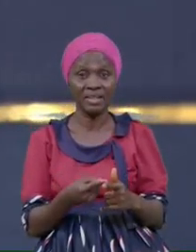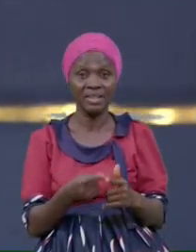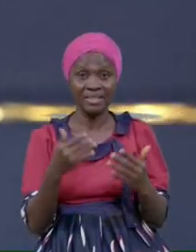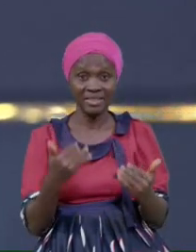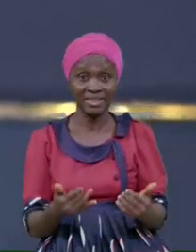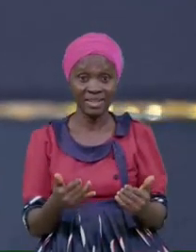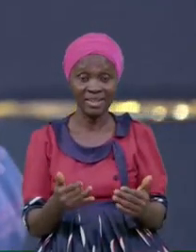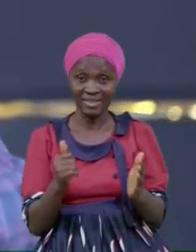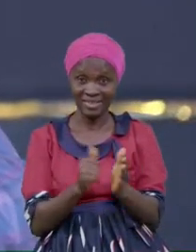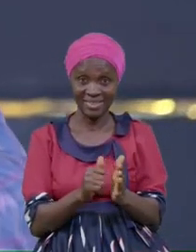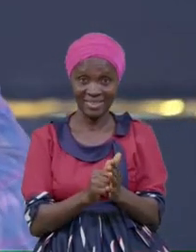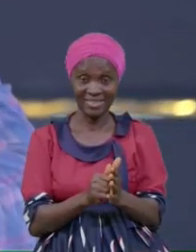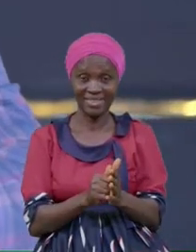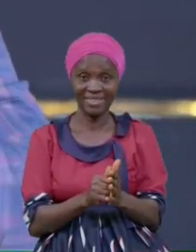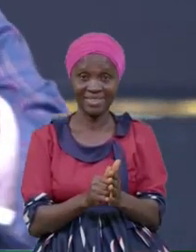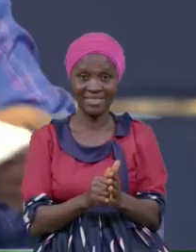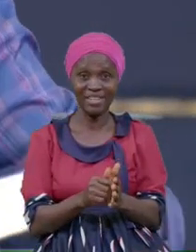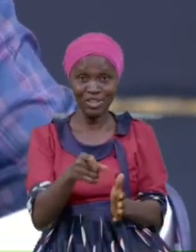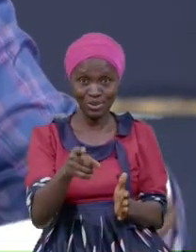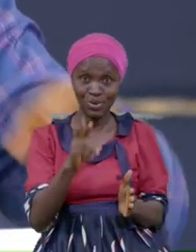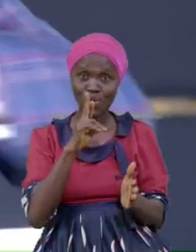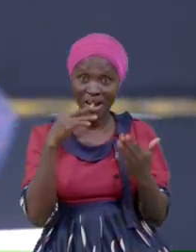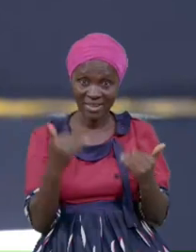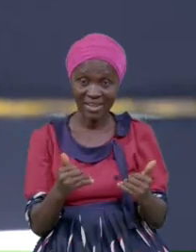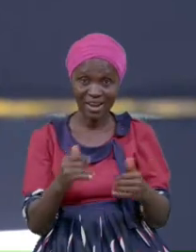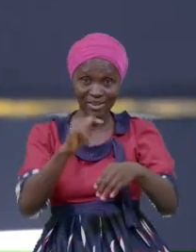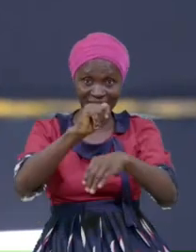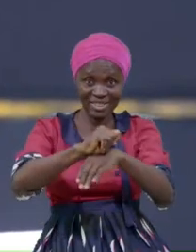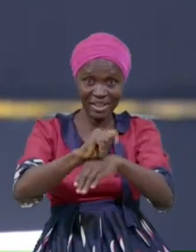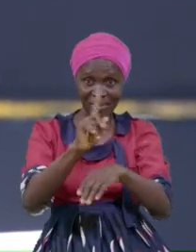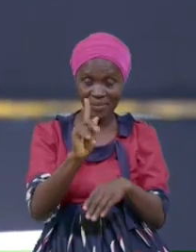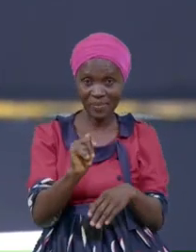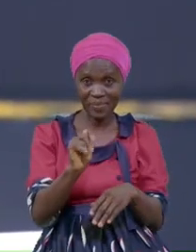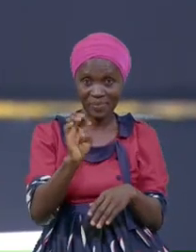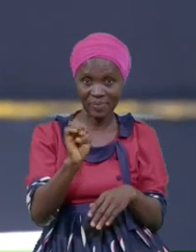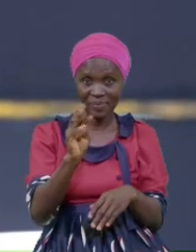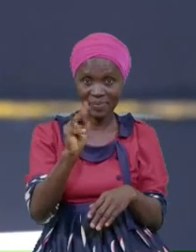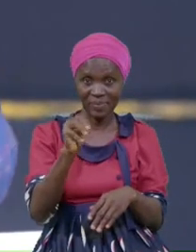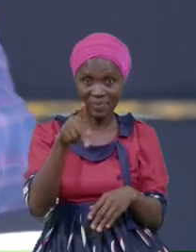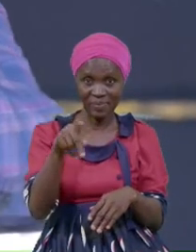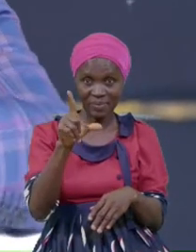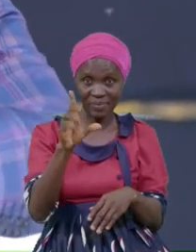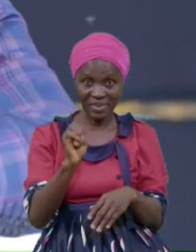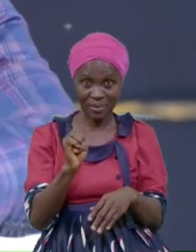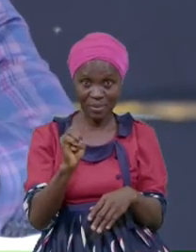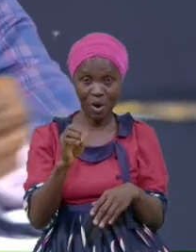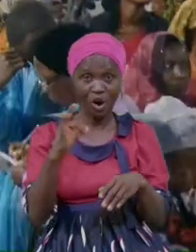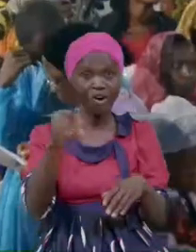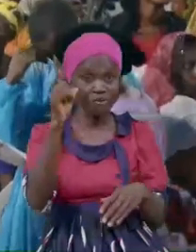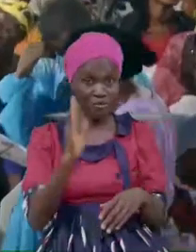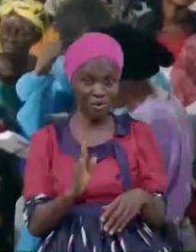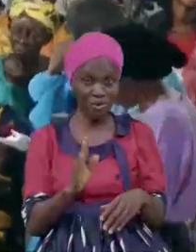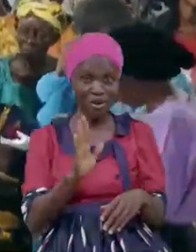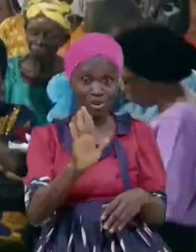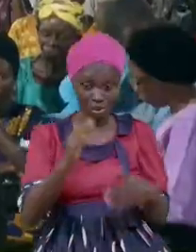Maintenant que vous êtes le temple de Dieu, je reviendrai. Ce temple-là, ton corps, sera